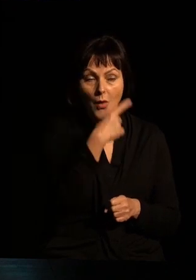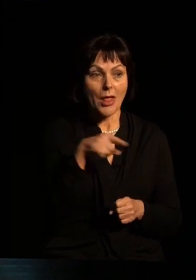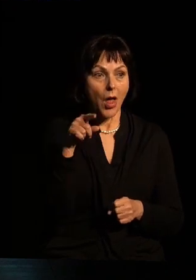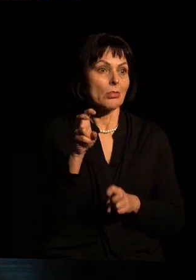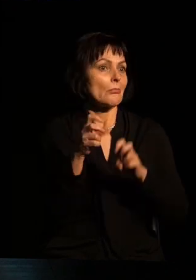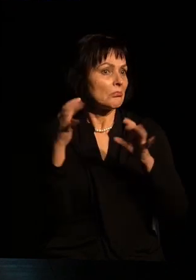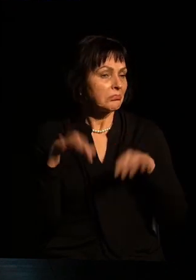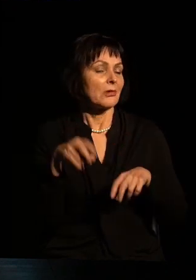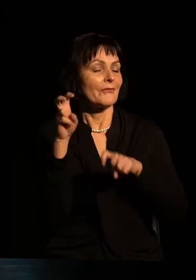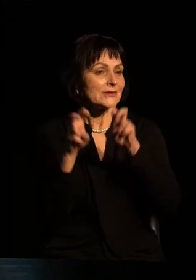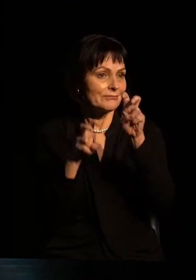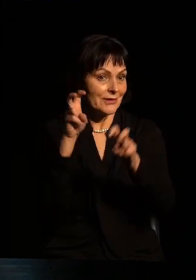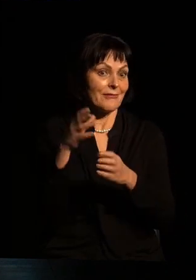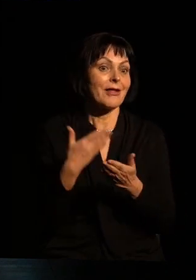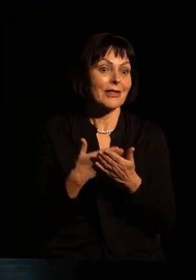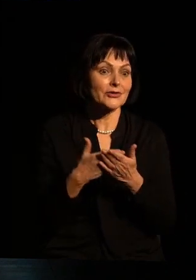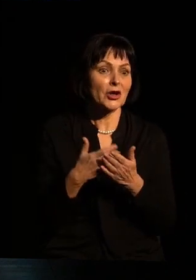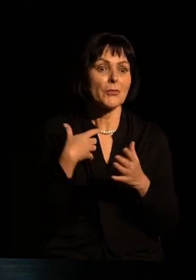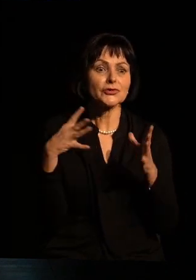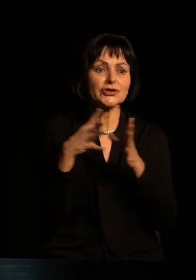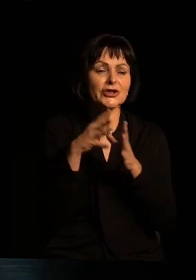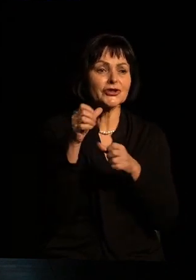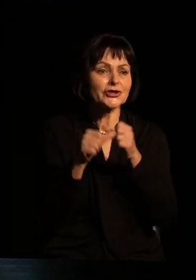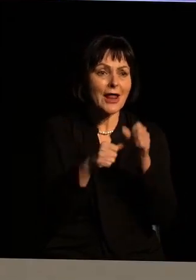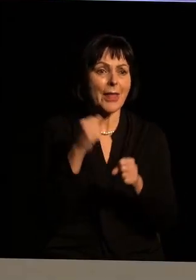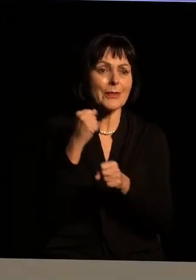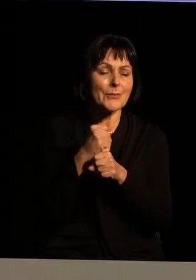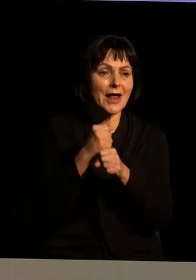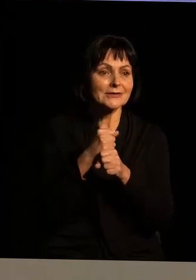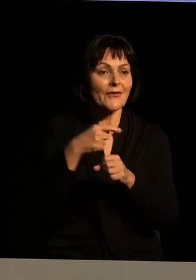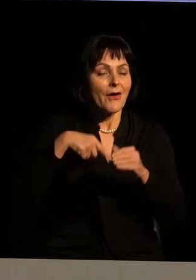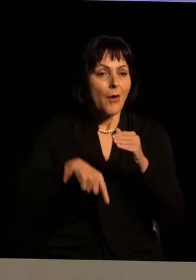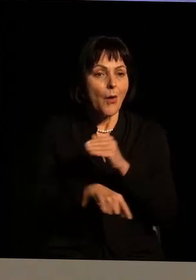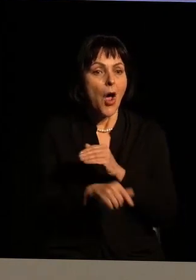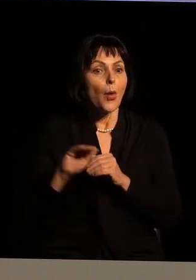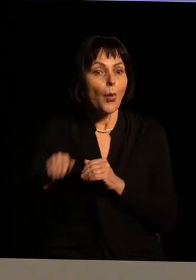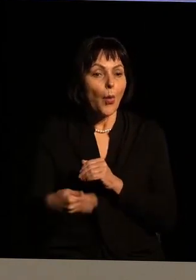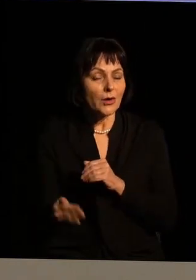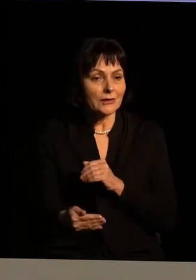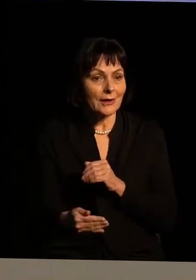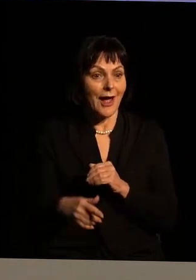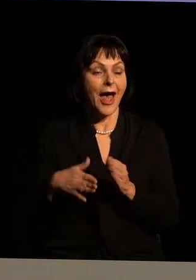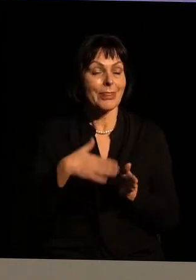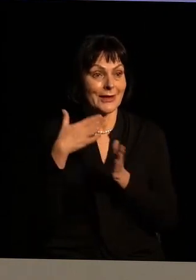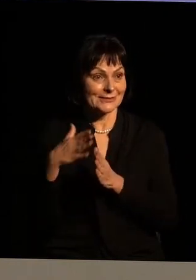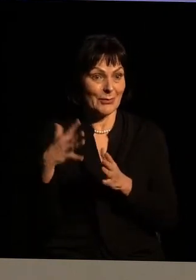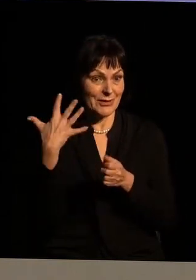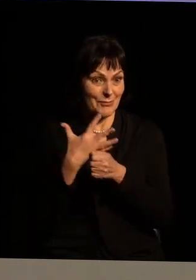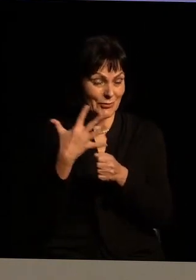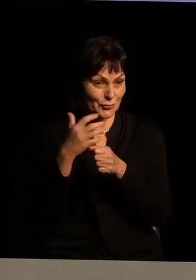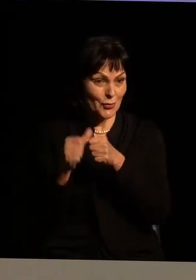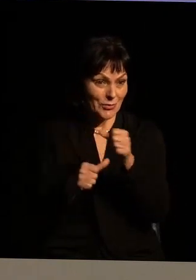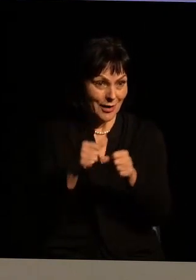się wspinał. Może dlatego, że przez 10 lat pracował pod ziemią w kopalni, przez następne już